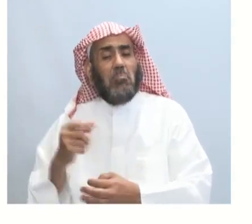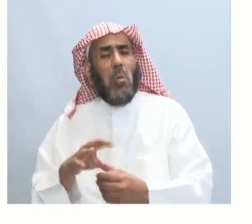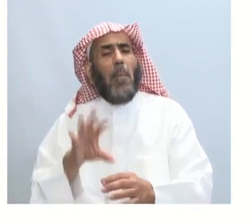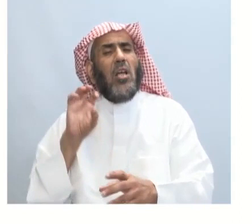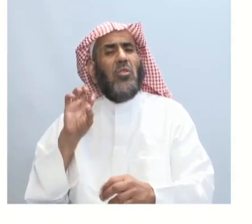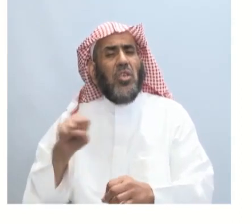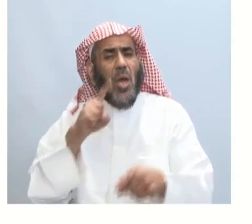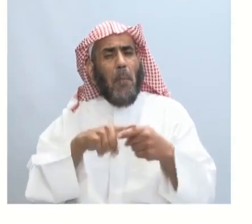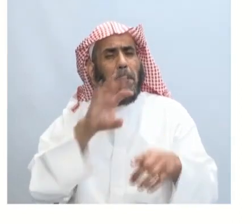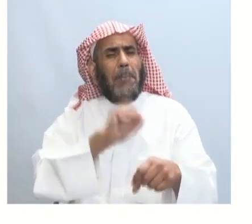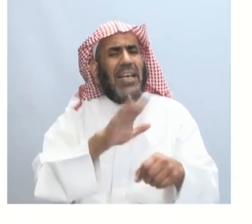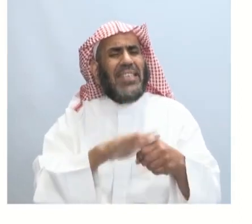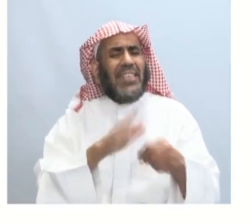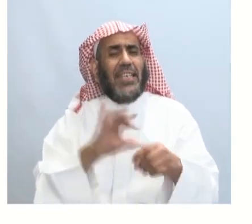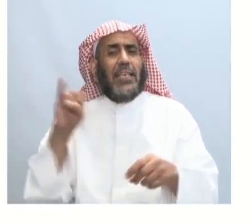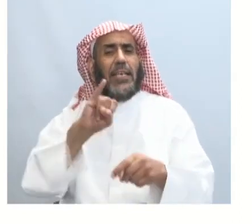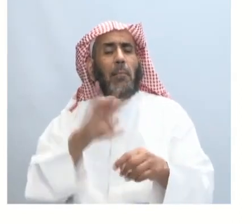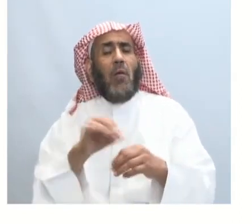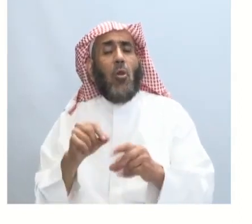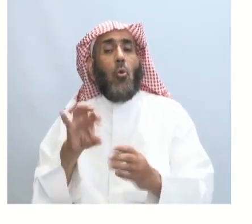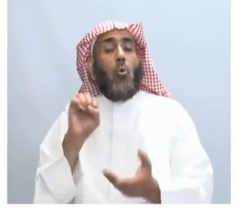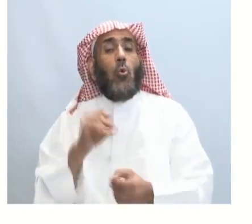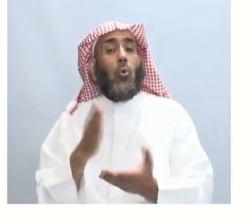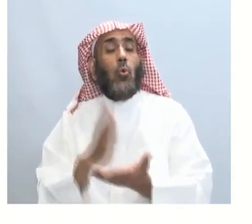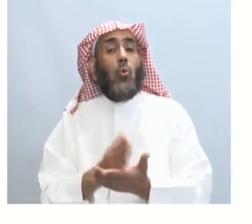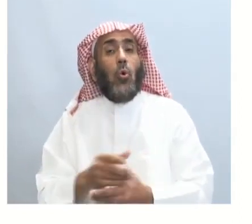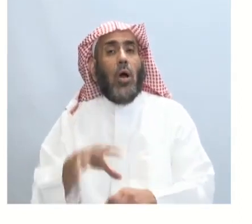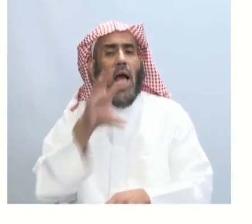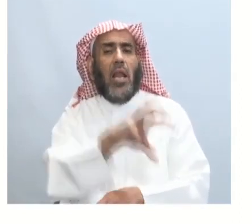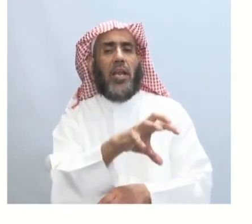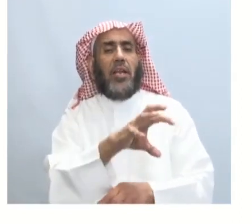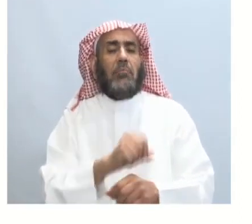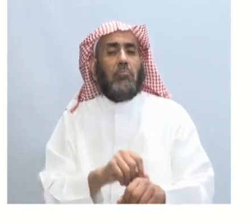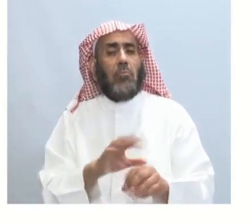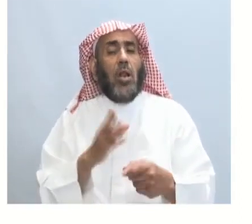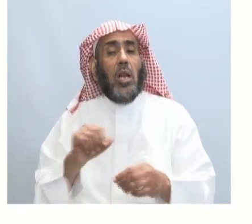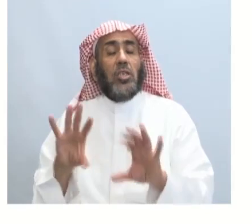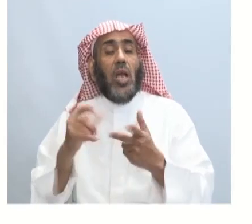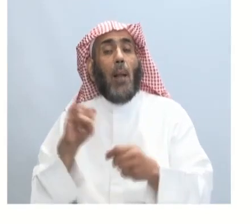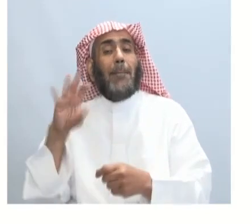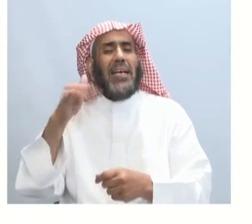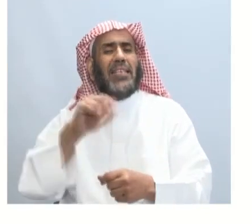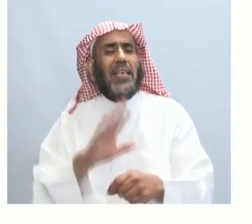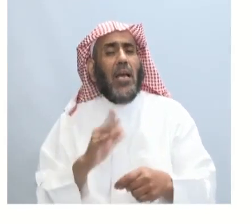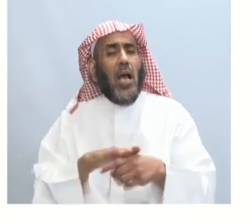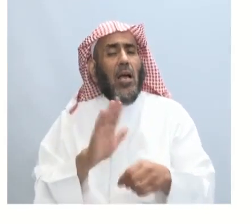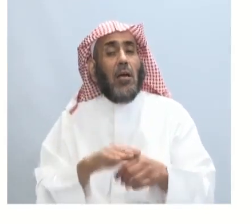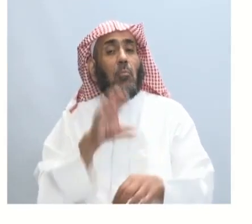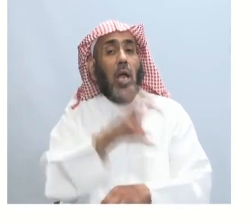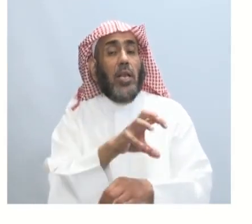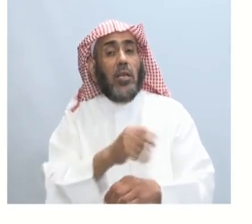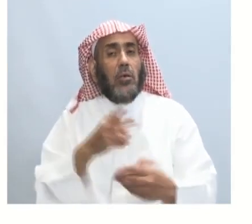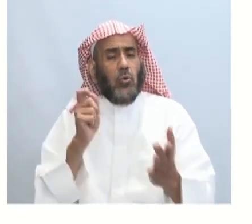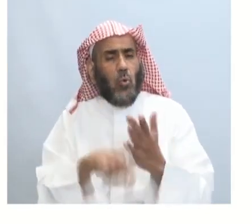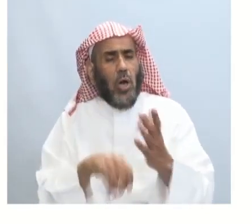ماديا كما هو الحال في الحقوق ماذا العينيه الاشياء الماديه هي في الحقوق العينيه التي تقرر